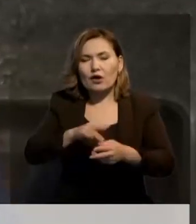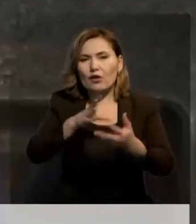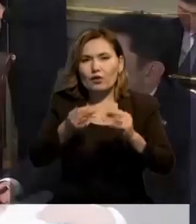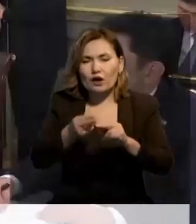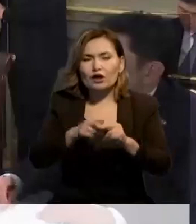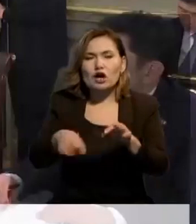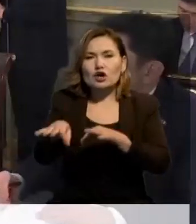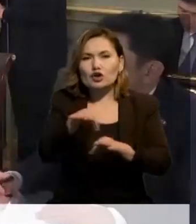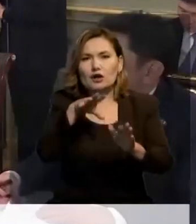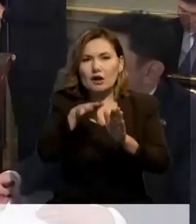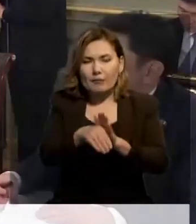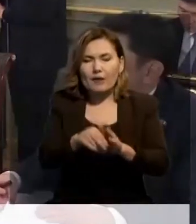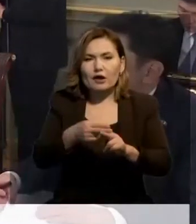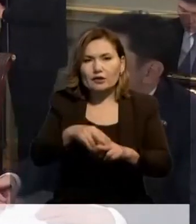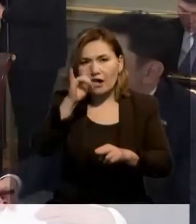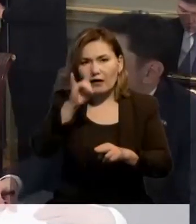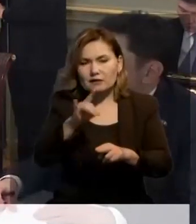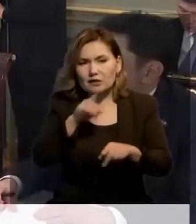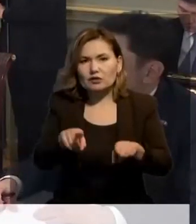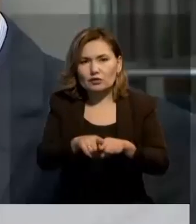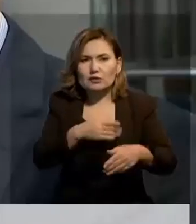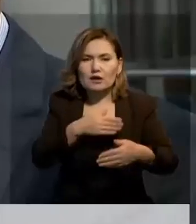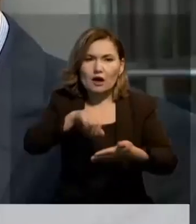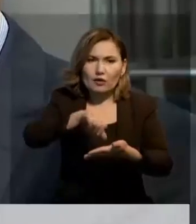мұндай жобаға үрке қараудың қажеті жоқ дейді.